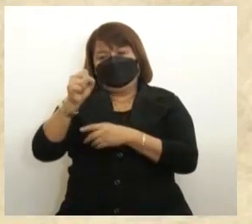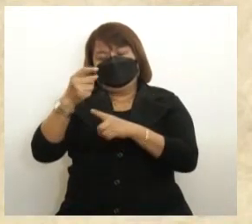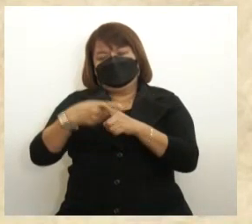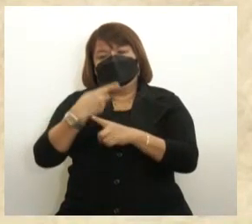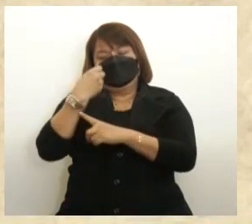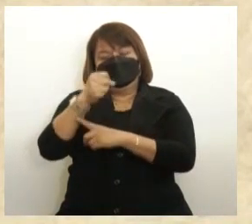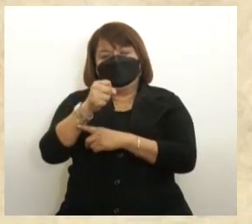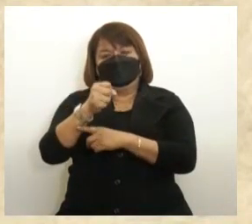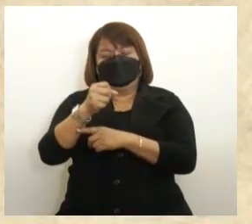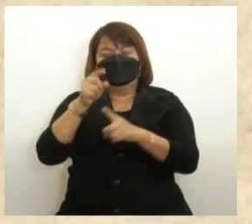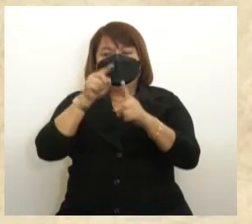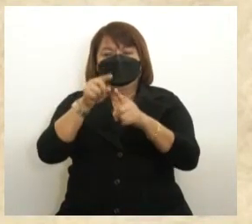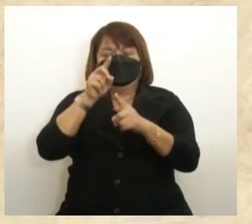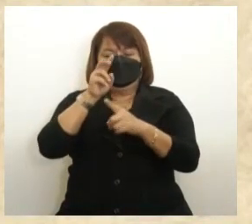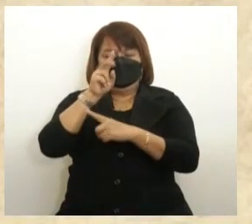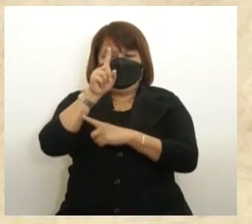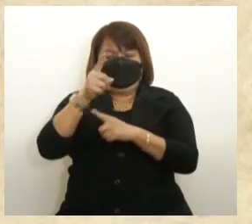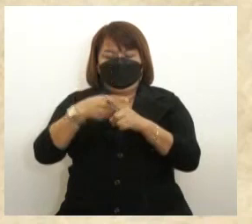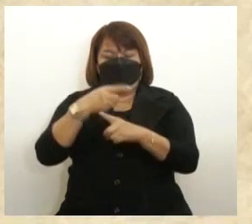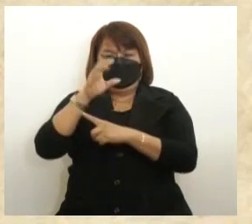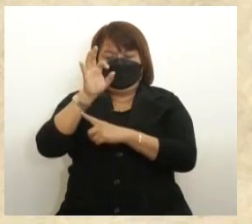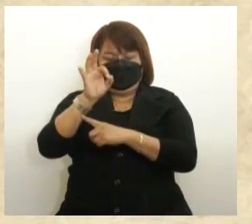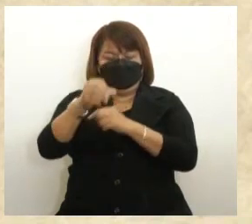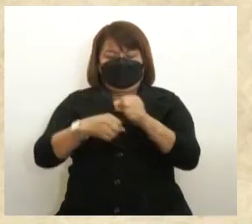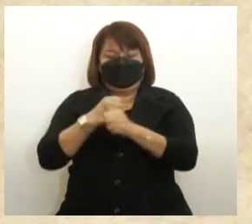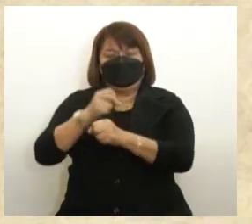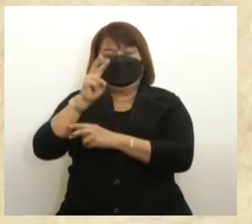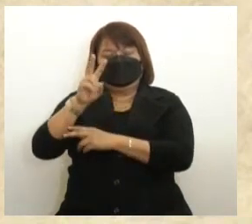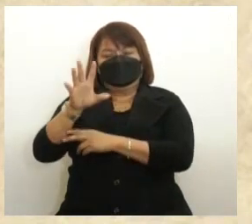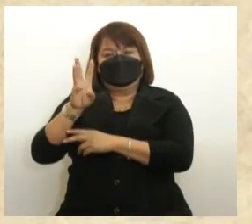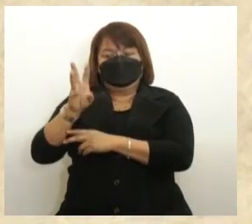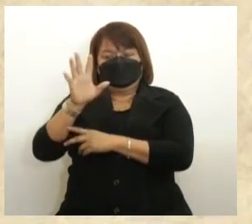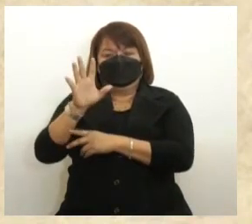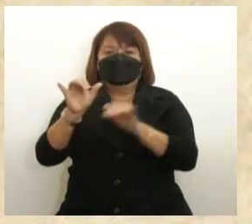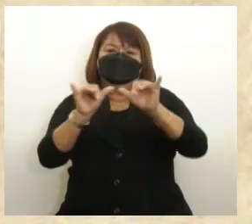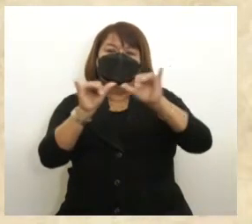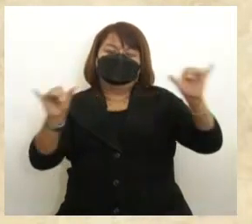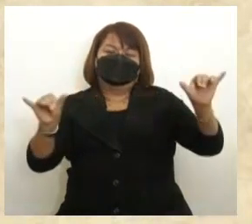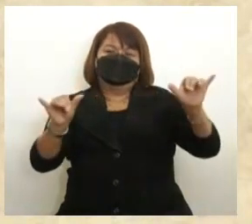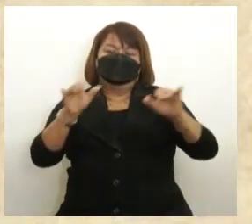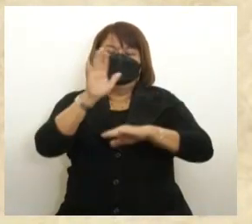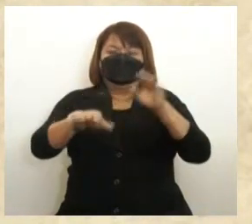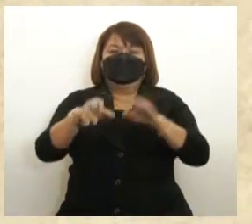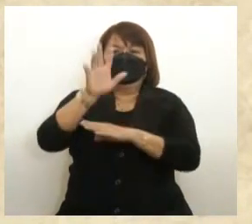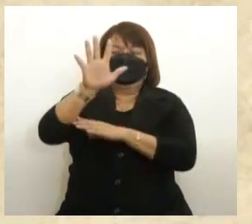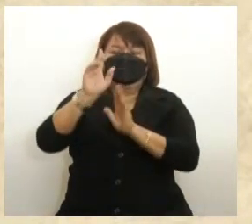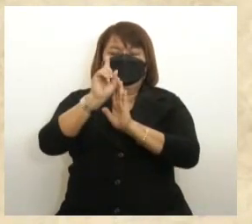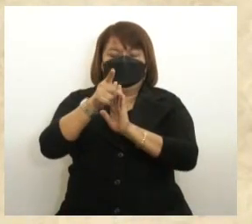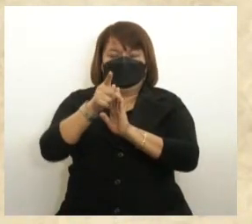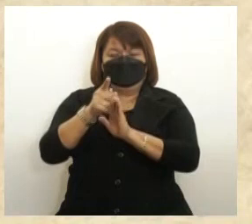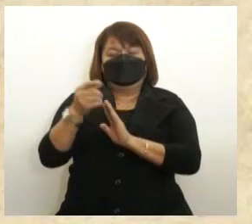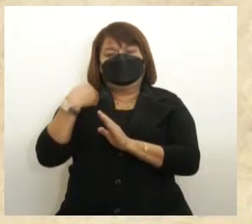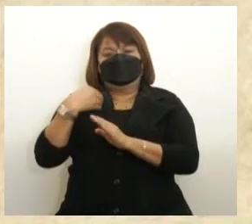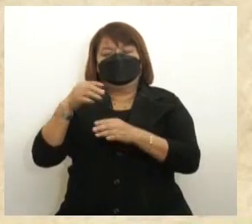จนถึงวันที่1กันยายน2565ค่ะความยาวของคลิปไม่เกิน5นาทีนะคะสำหรับเนื้อห